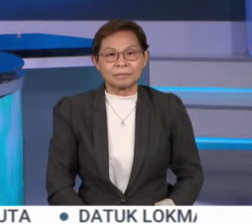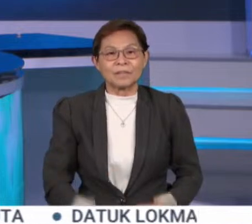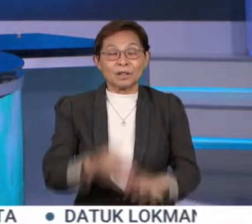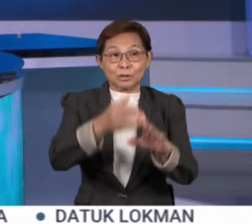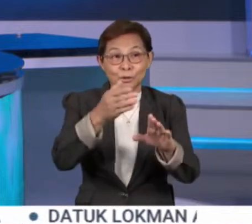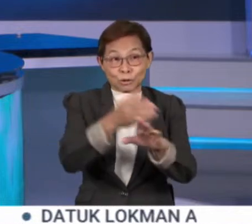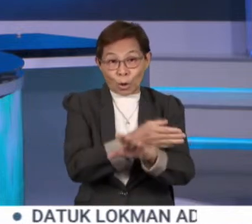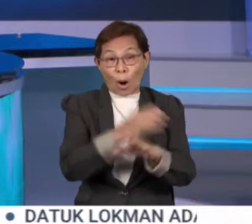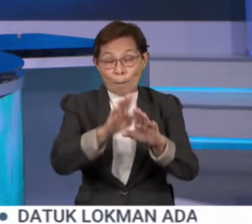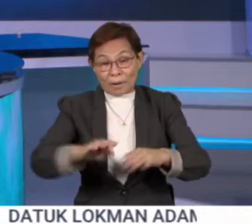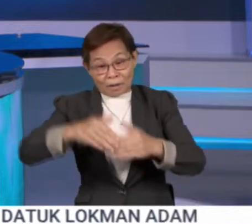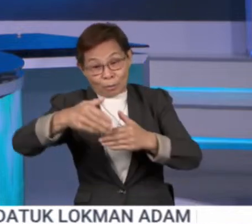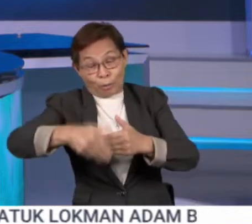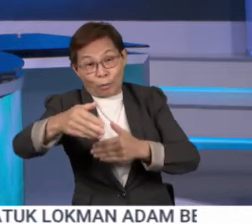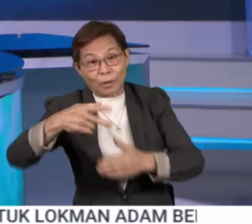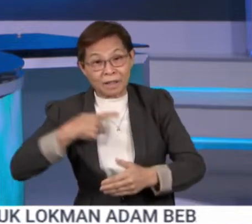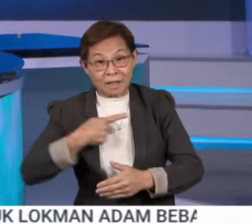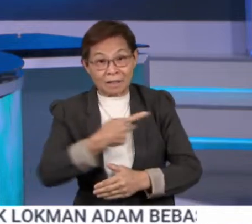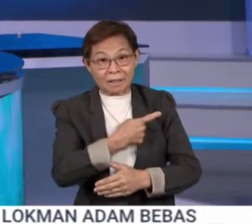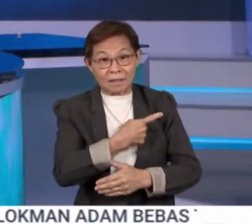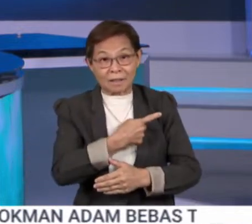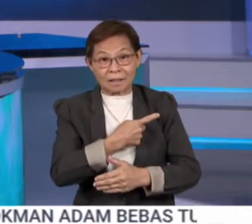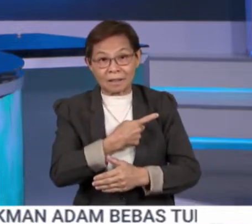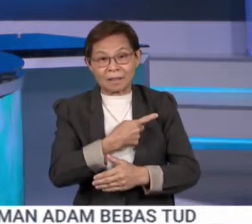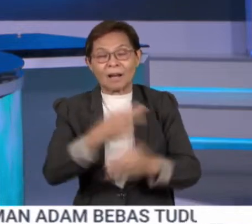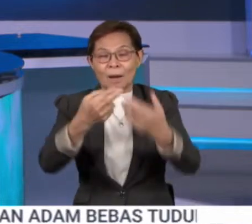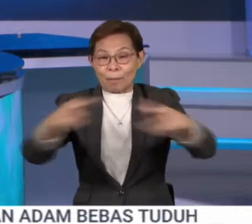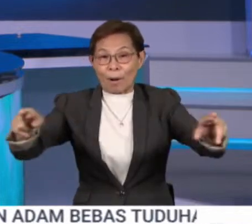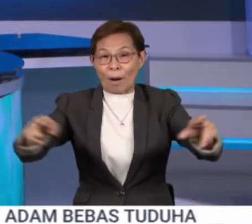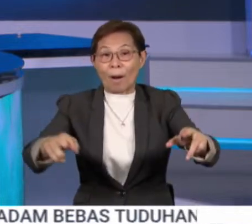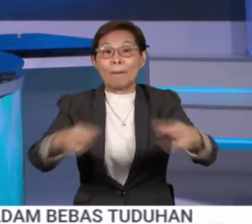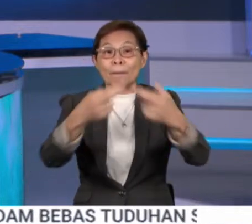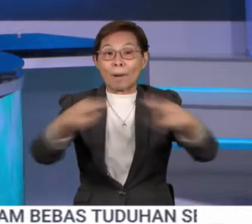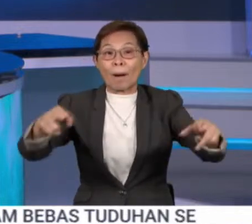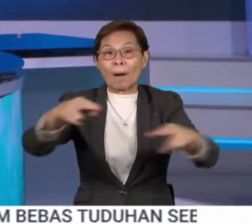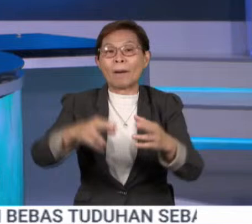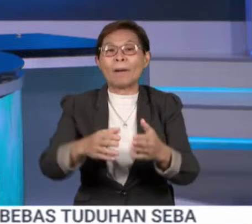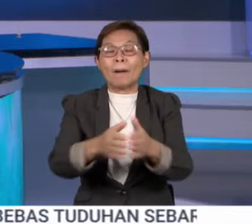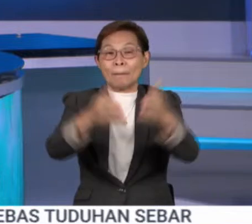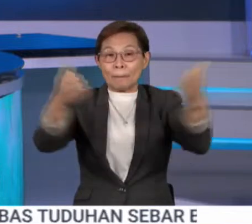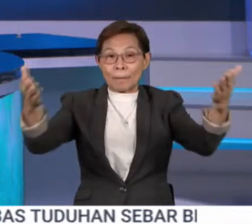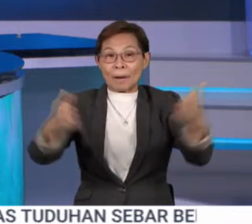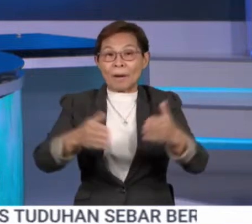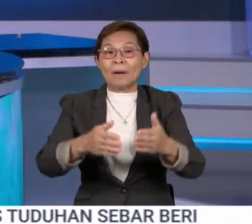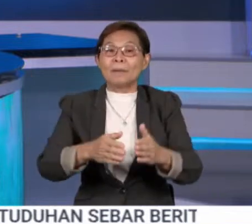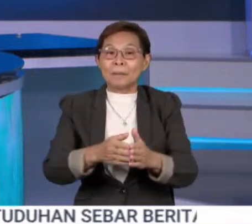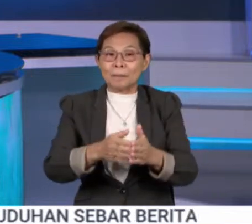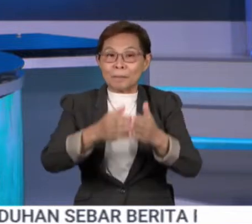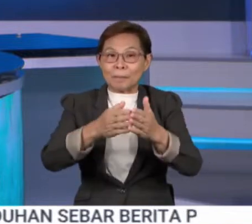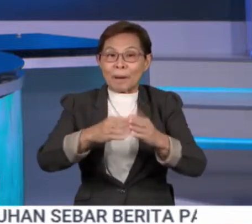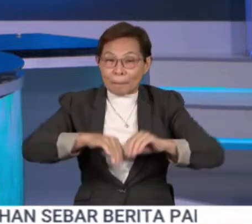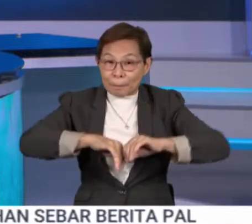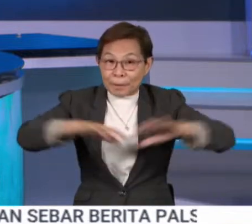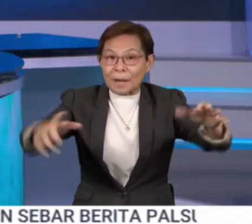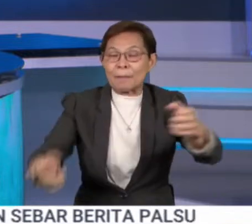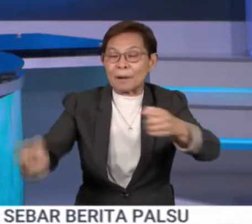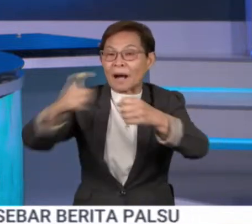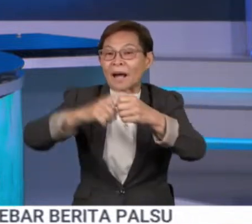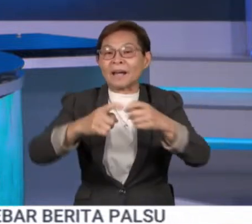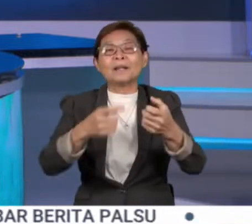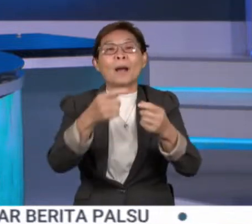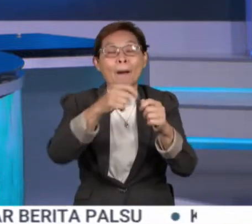Sebelum ke berita seterusnya, kita akan ke pelancaran media mengenai tarif elektrik. Pengerusi Suruhanjaya